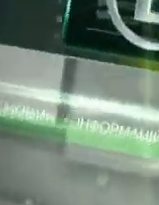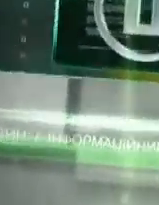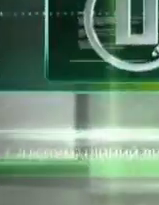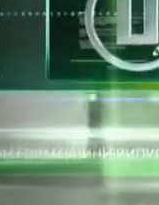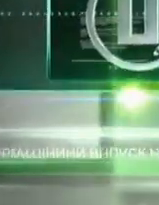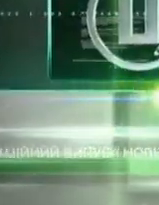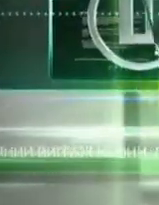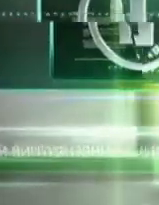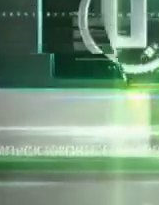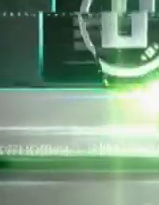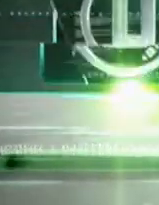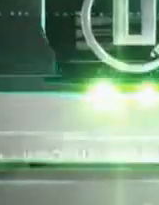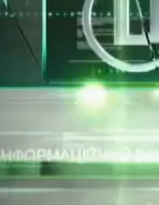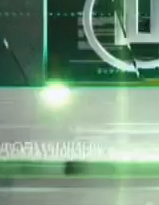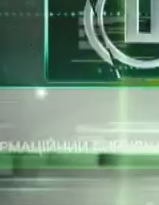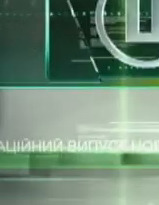Музика